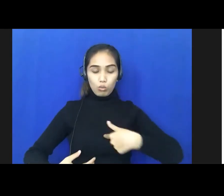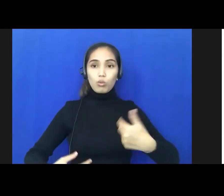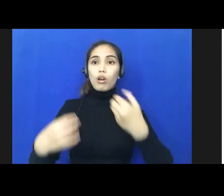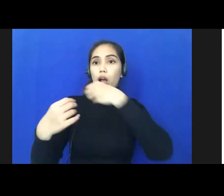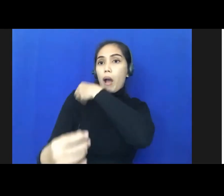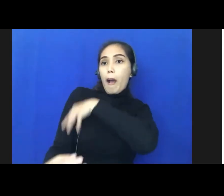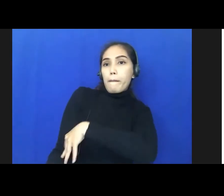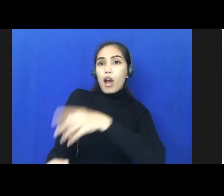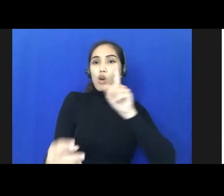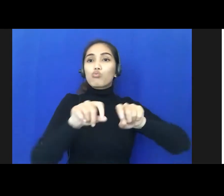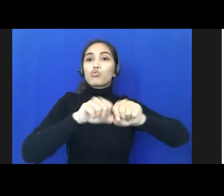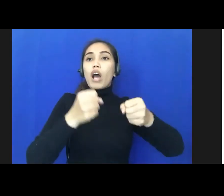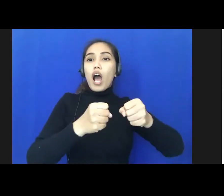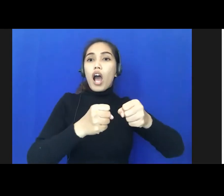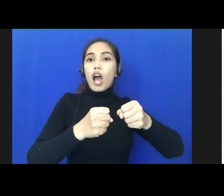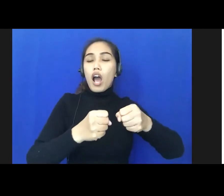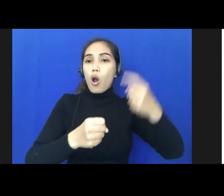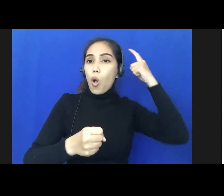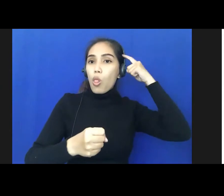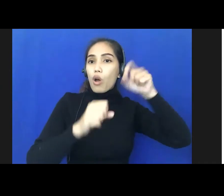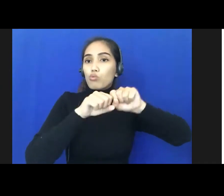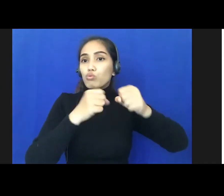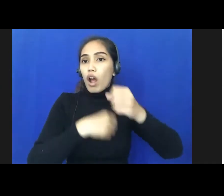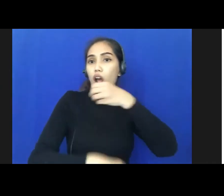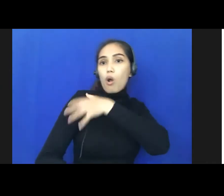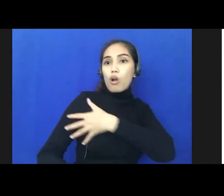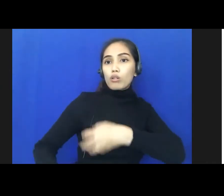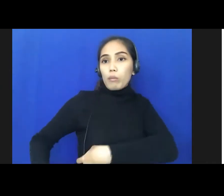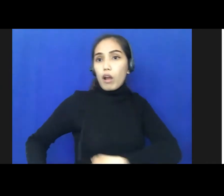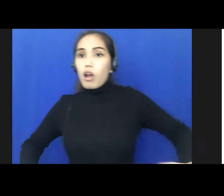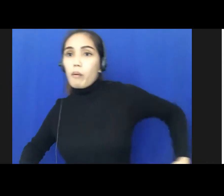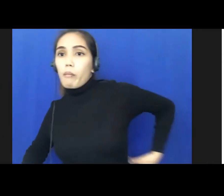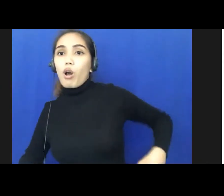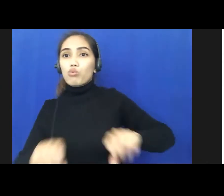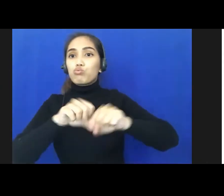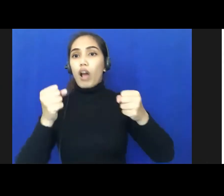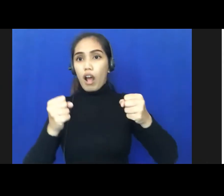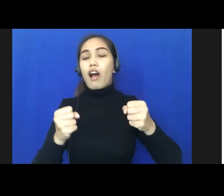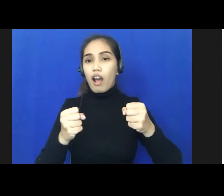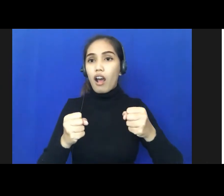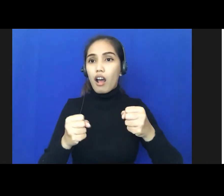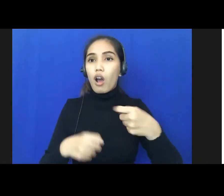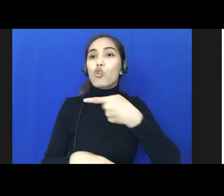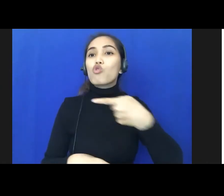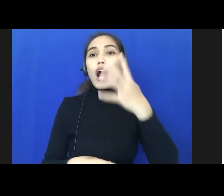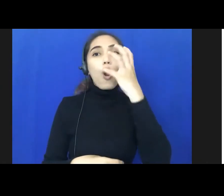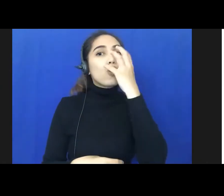Selain mengakibatkan penyebaran infeksi ke seluruh tubuh, kekurangan oksigen ini dapat menyebabkan kematian.